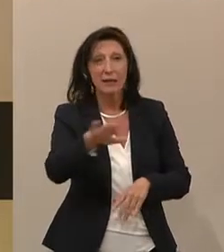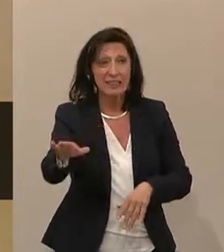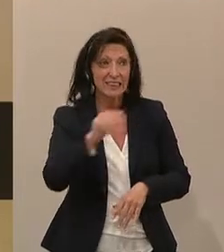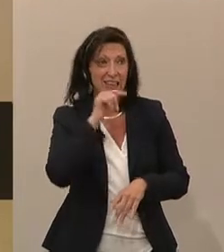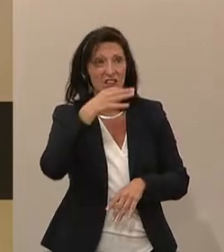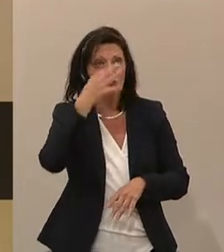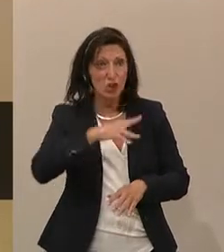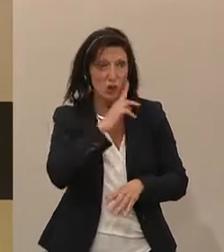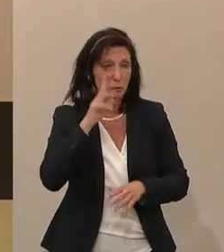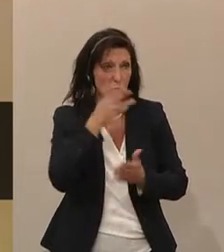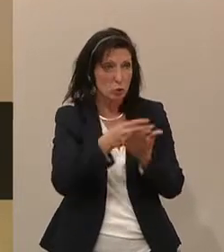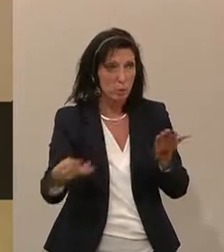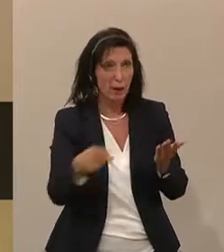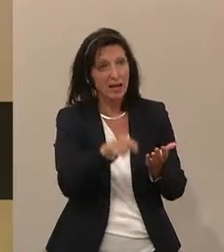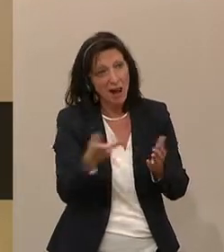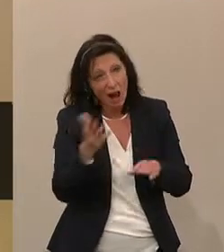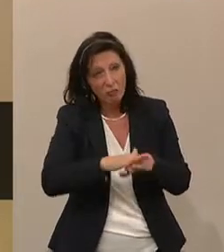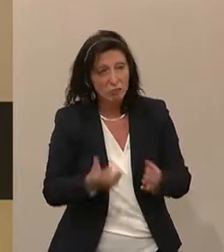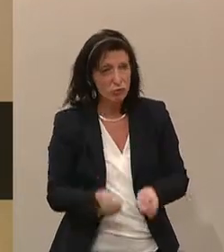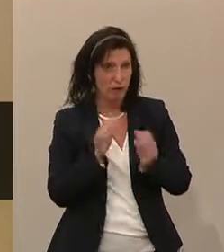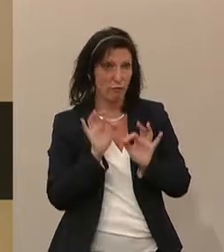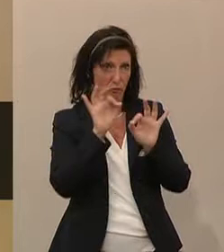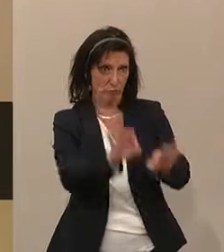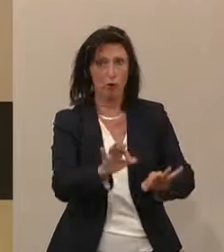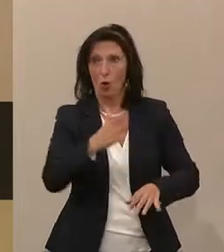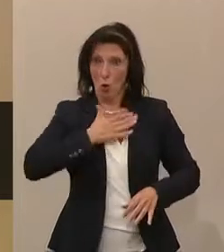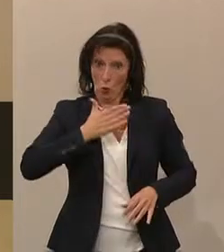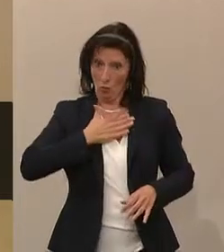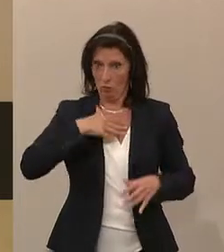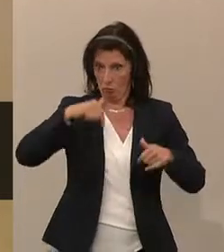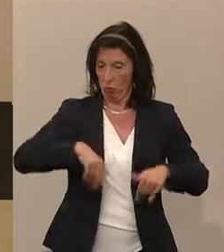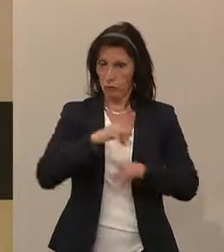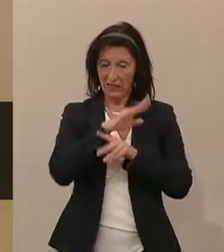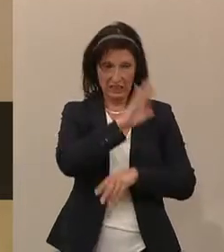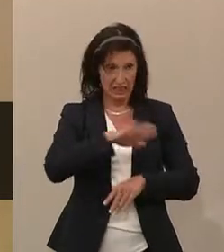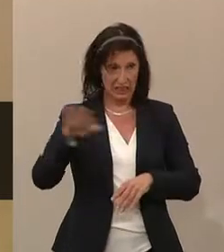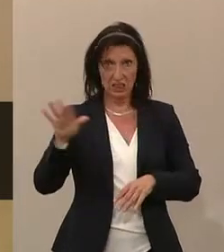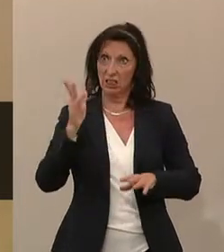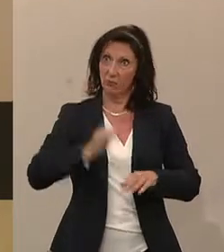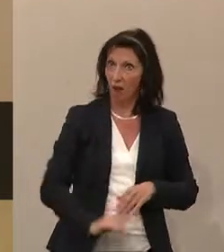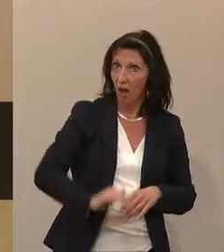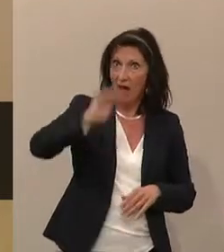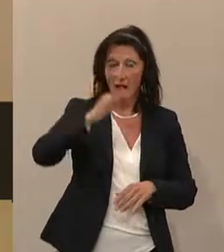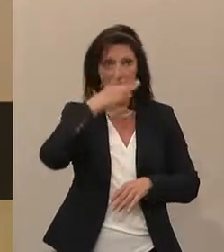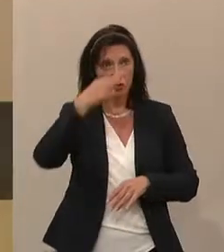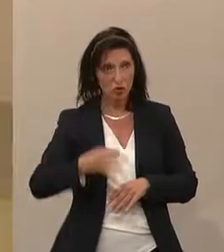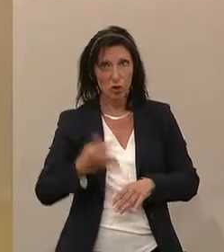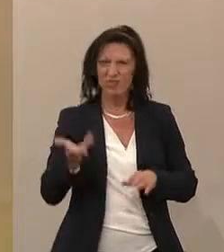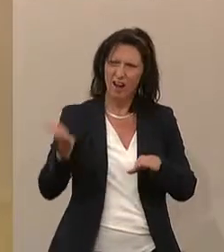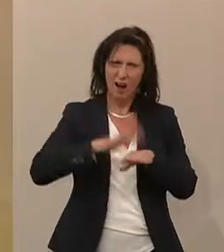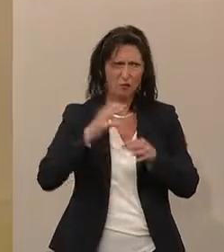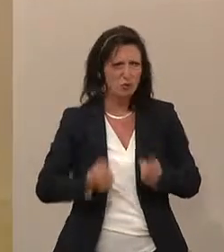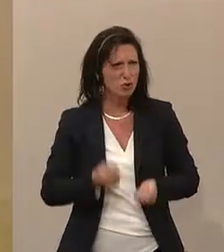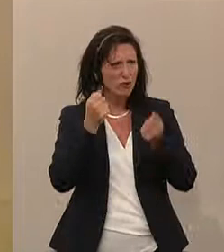einen Startnachteil. Und unsere Kinder, die Deutsch können, mit Deutsch aufwachsen, haben es noch einmal schwerer. Das kann